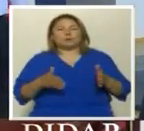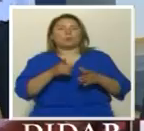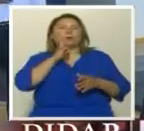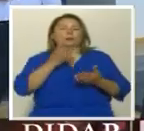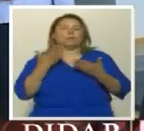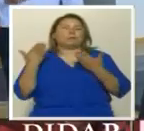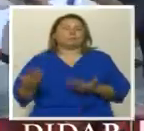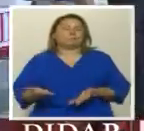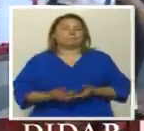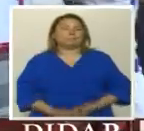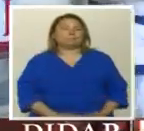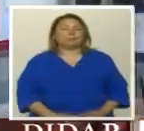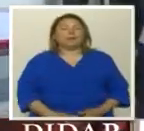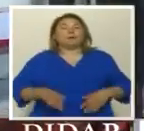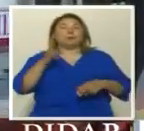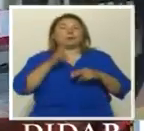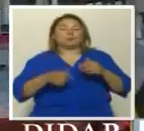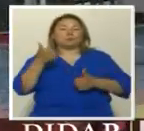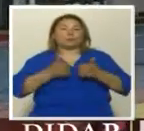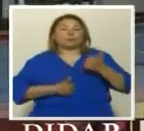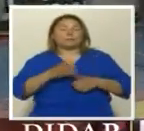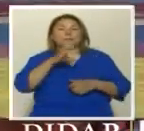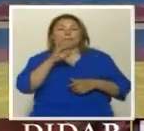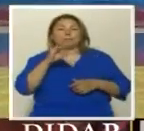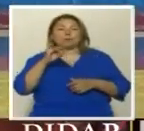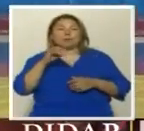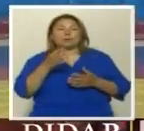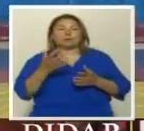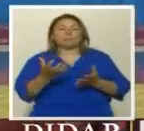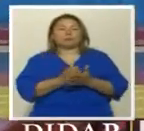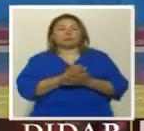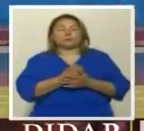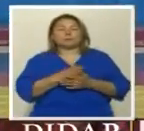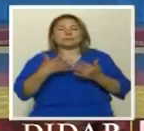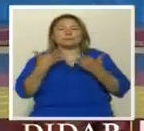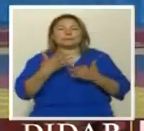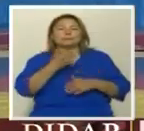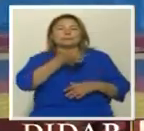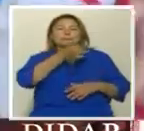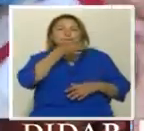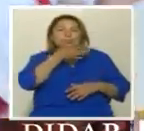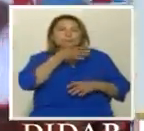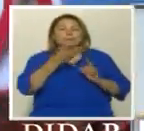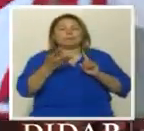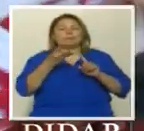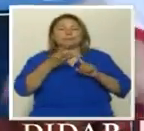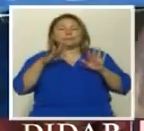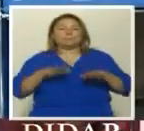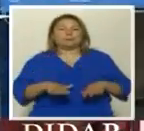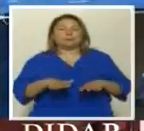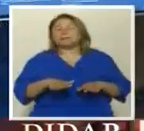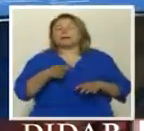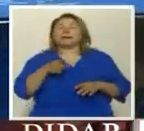молодым. По итогам турнира Серикболсун Талгатулы удостоен номинации «Зрительская симпатия». Третье место занял